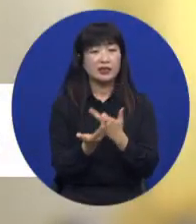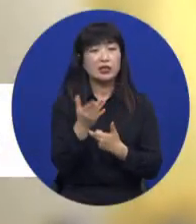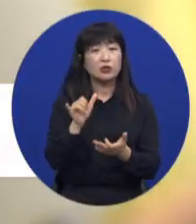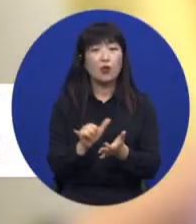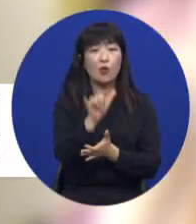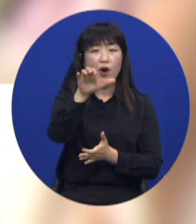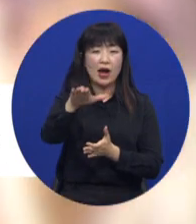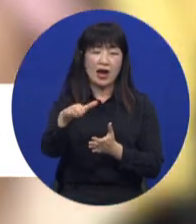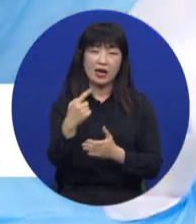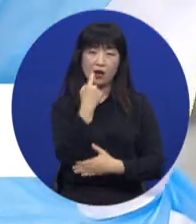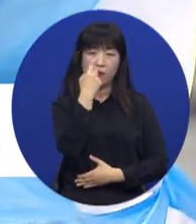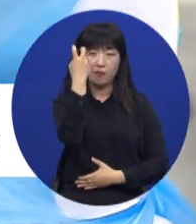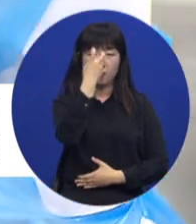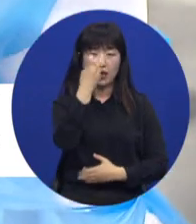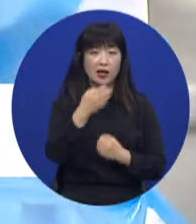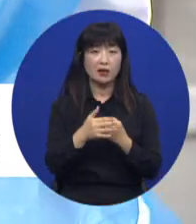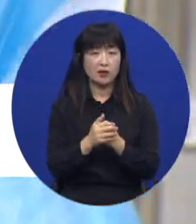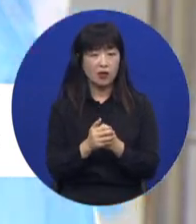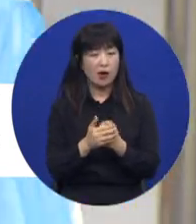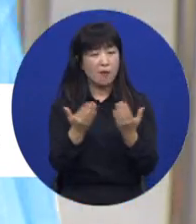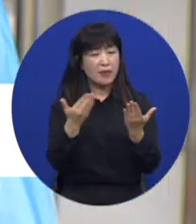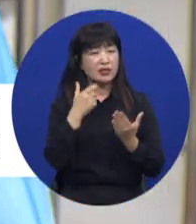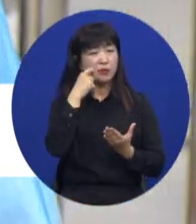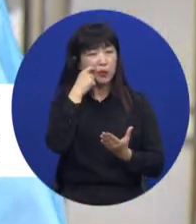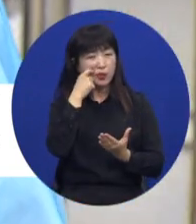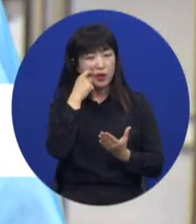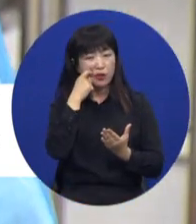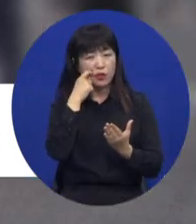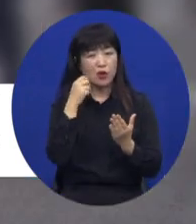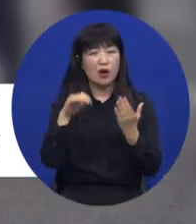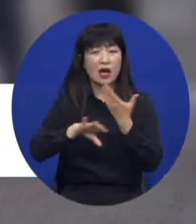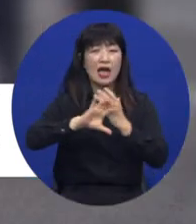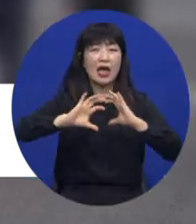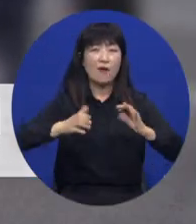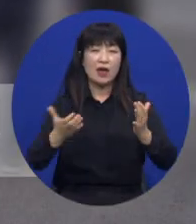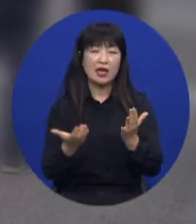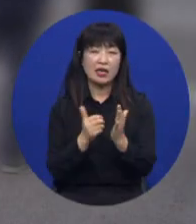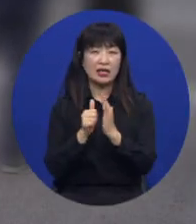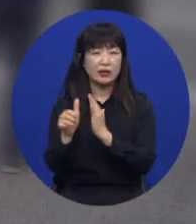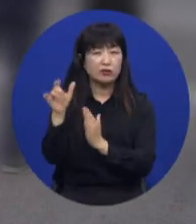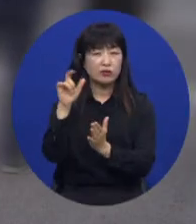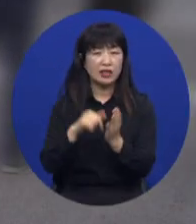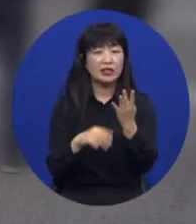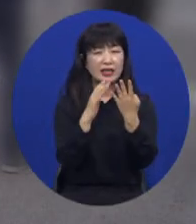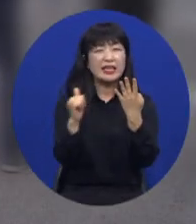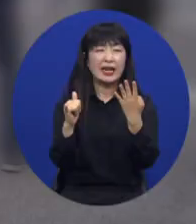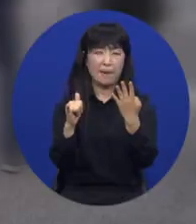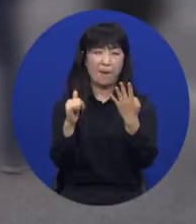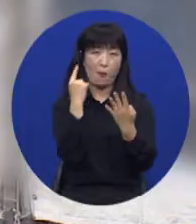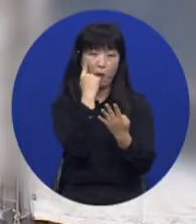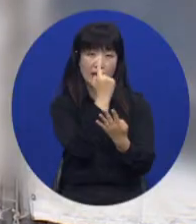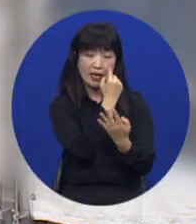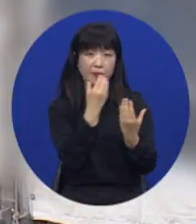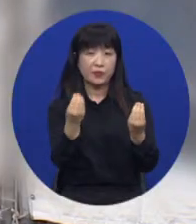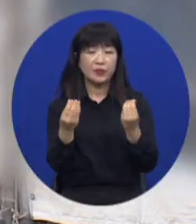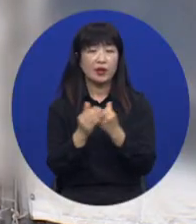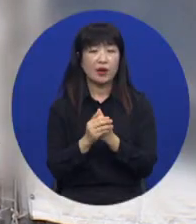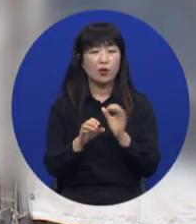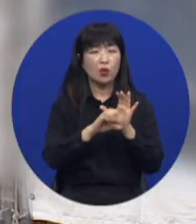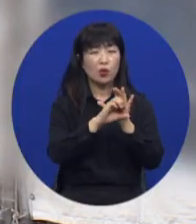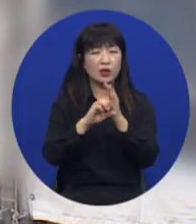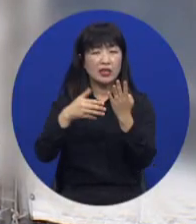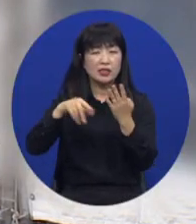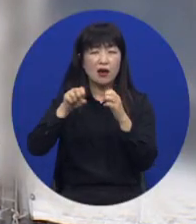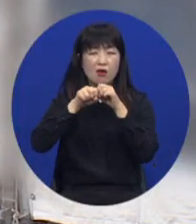워크스루 선별진료소에서 진단검사를 받지 않고 빠져나간 해외 입국자는 지금까지 4명. 코로나19 4차